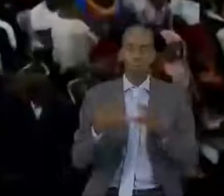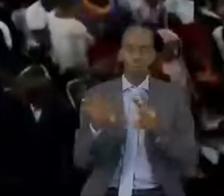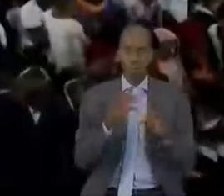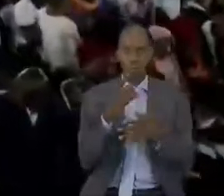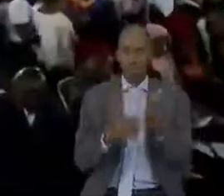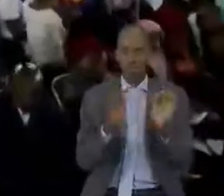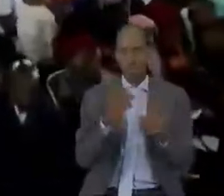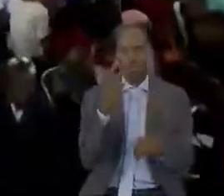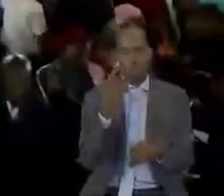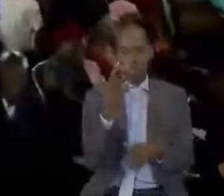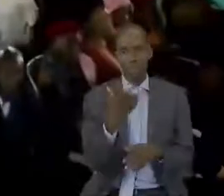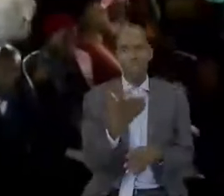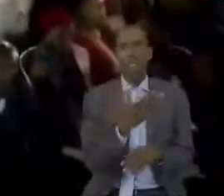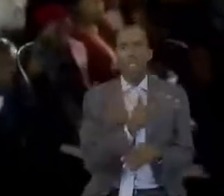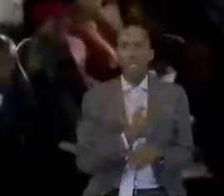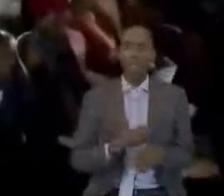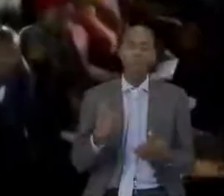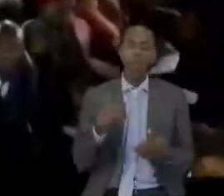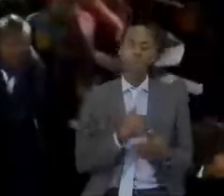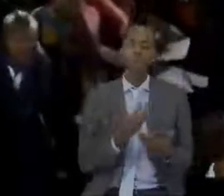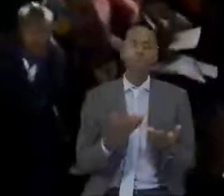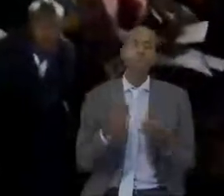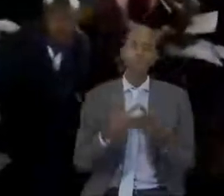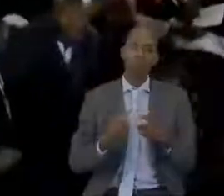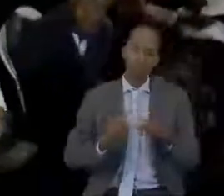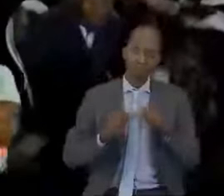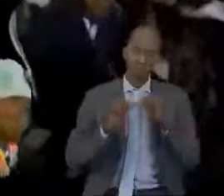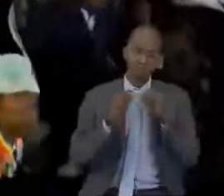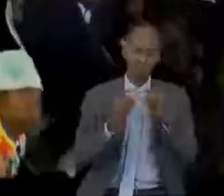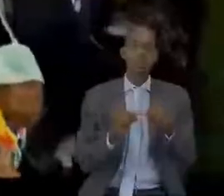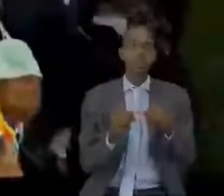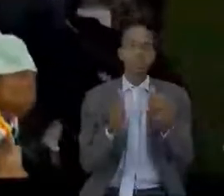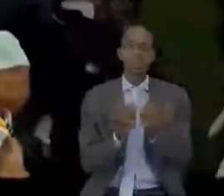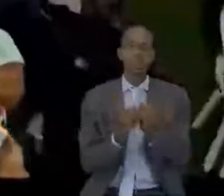avec l'organisateur de JCK, avec Christ.